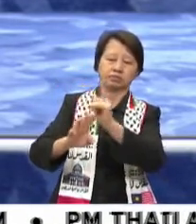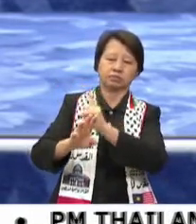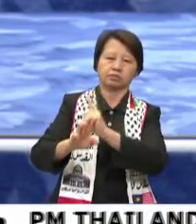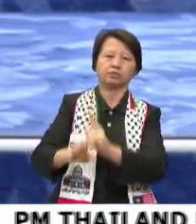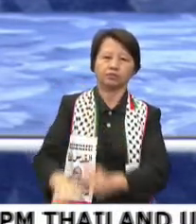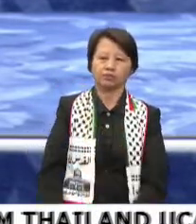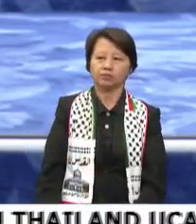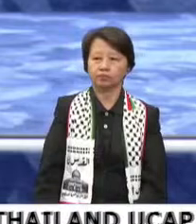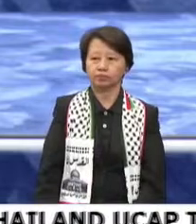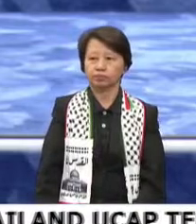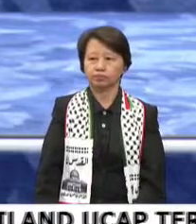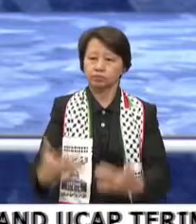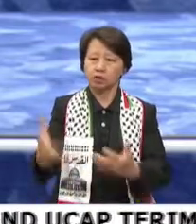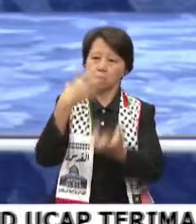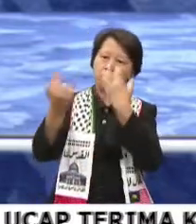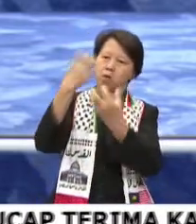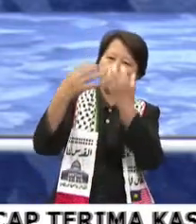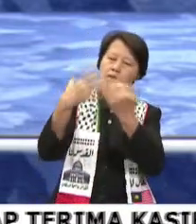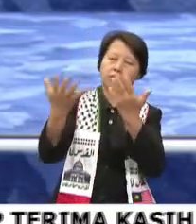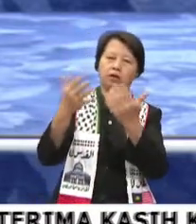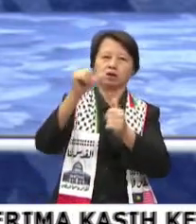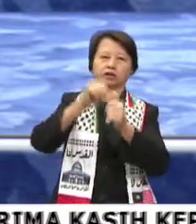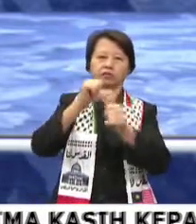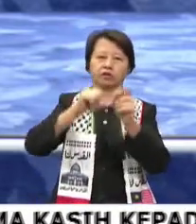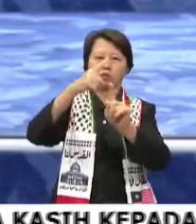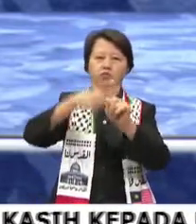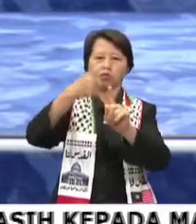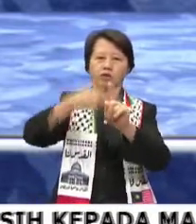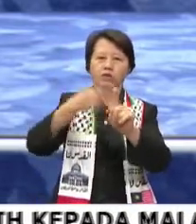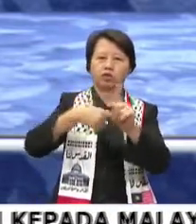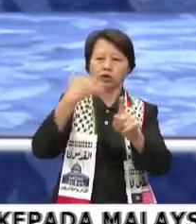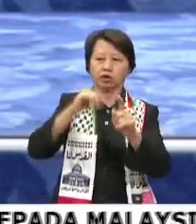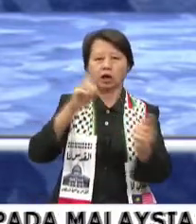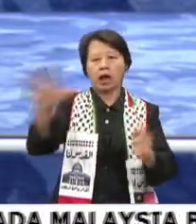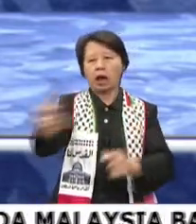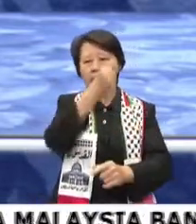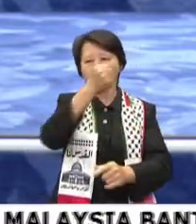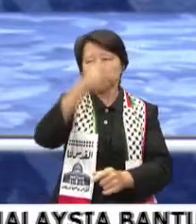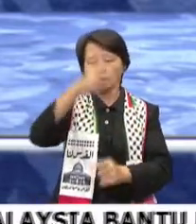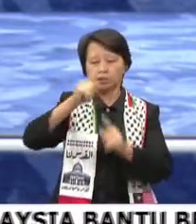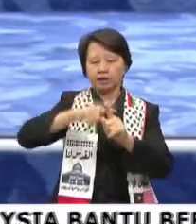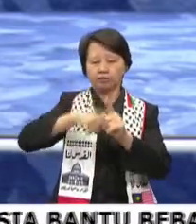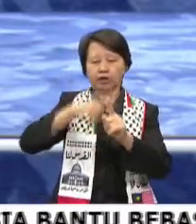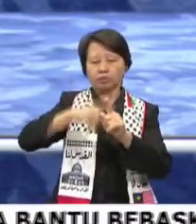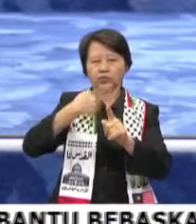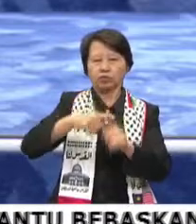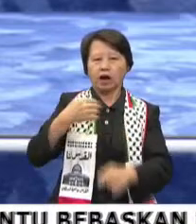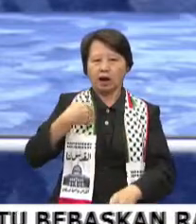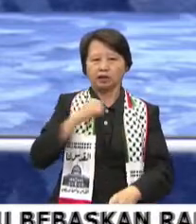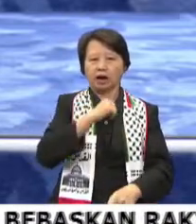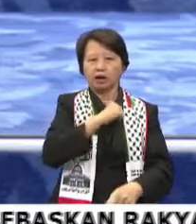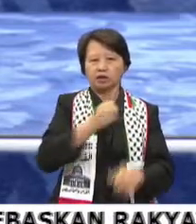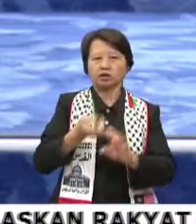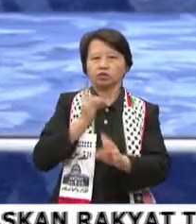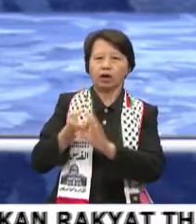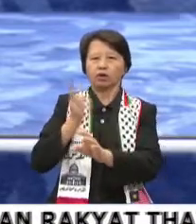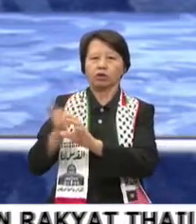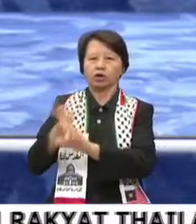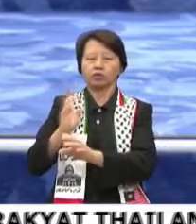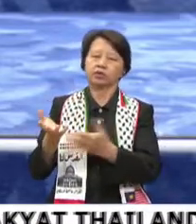peringkat dah marah macam mana tiap-tiap bulan kata nak ambil ah kerajaan tiap-tiap bulan ada ahli yang